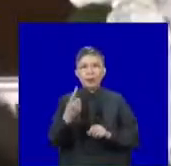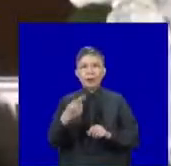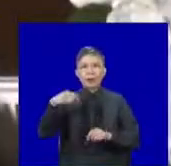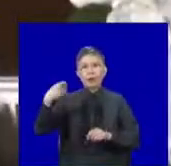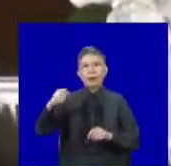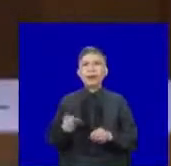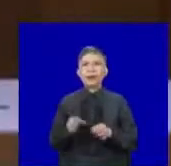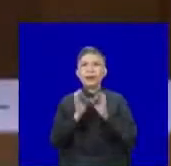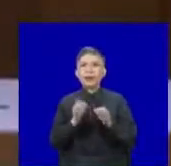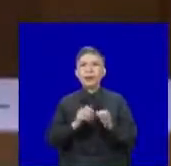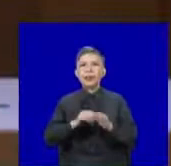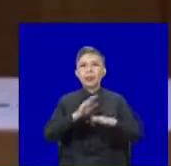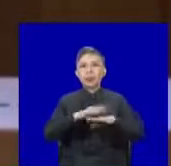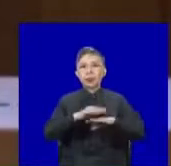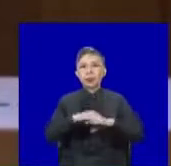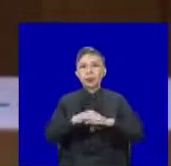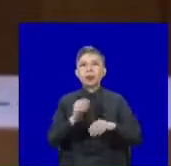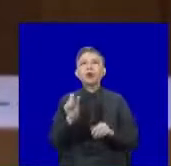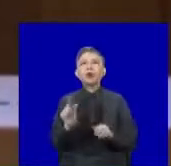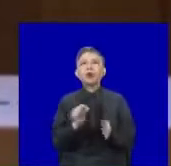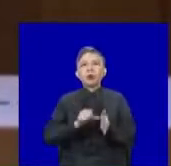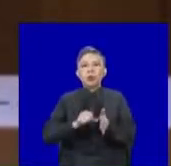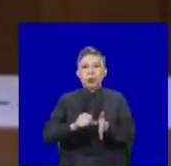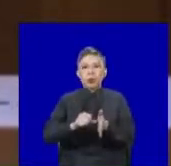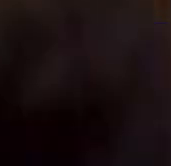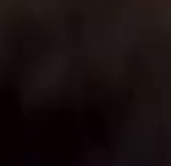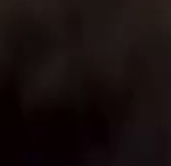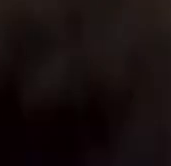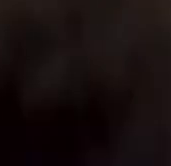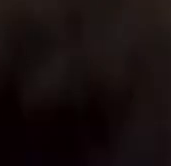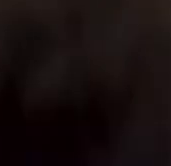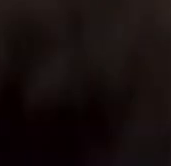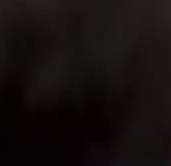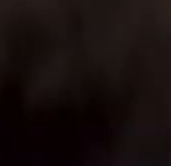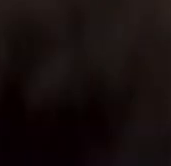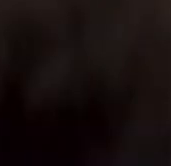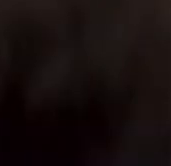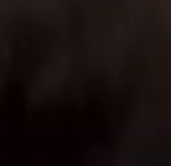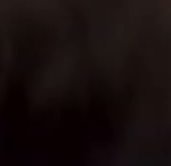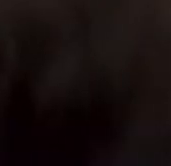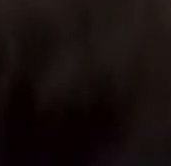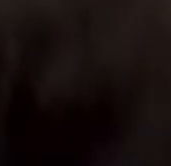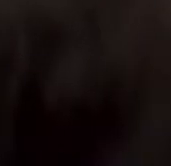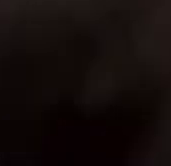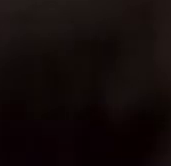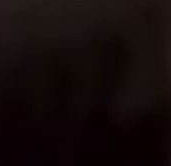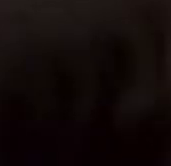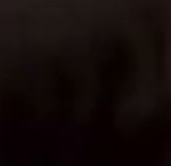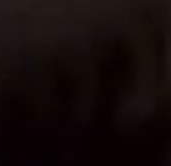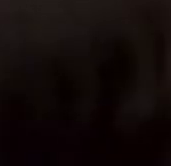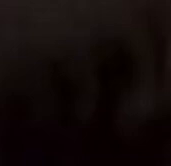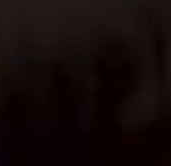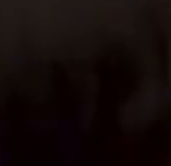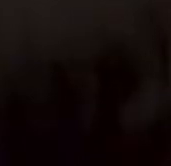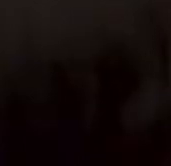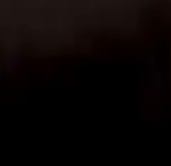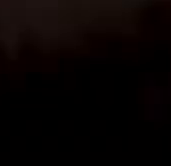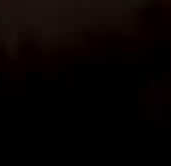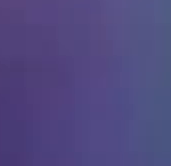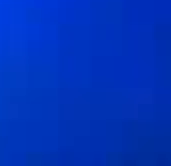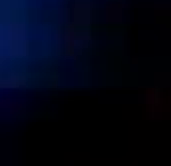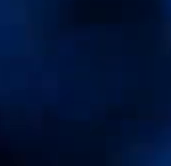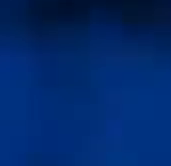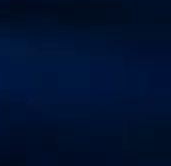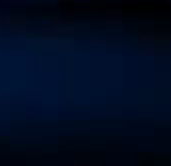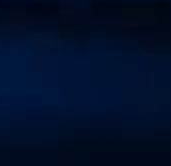Kebudayaan untuk membantu menyejahterakan guru-guru honorer yang memang layak mendapatkan upah yang